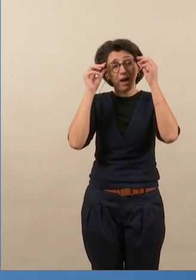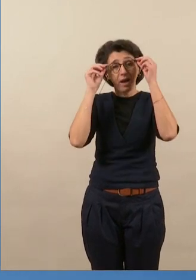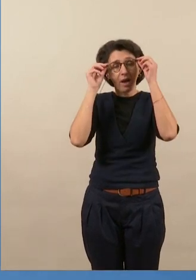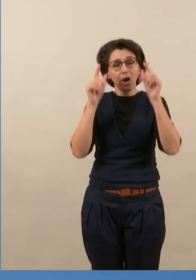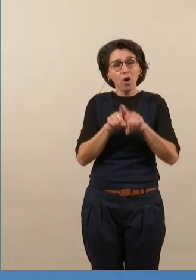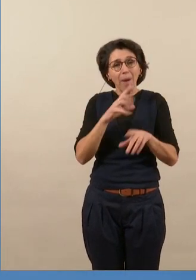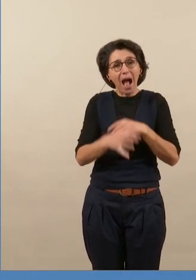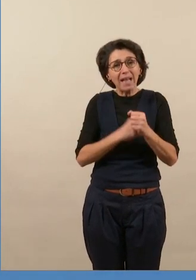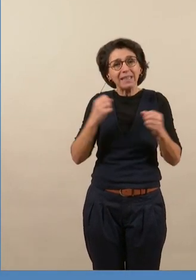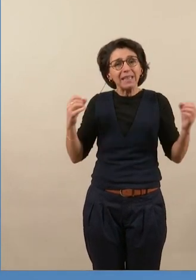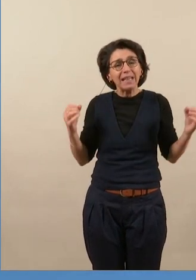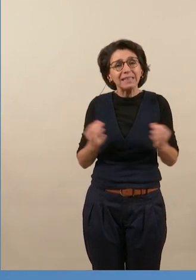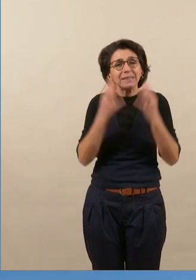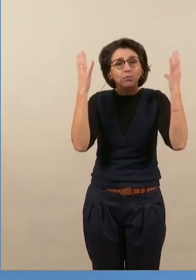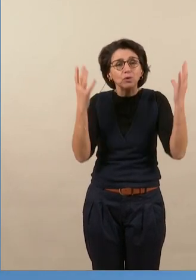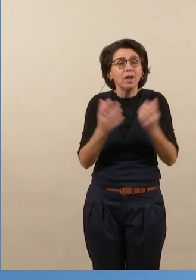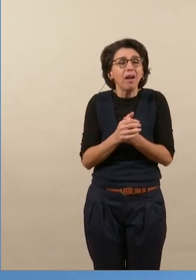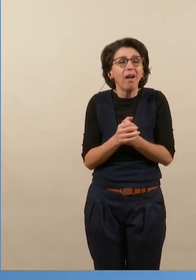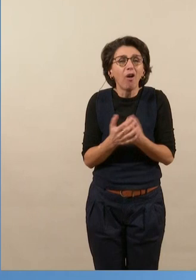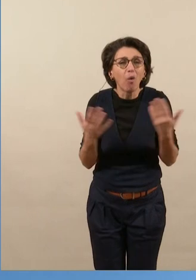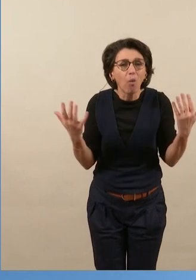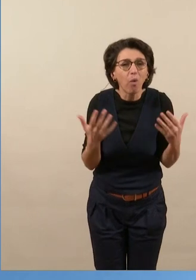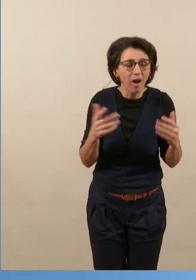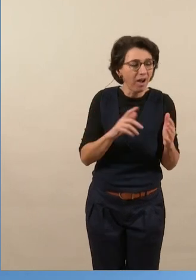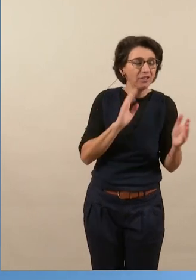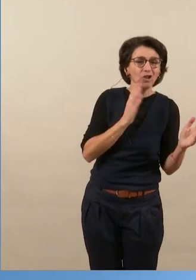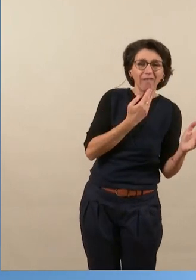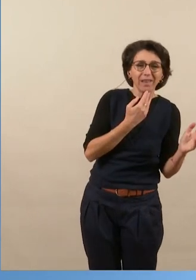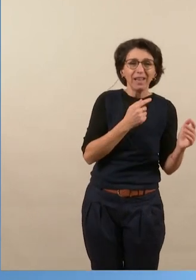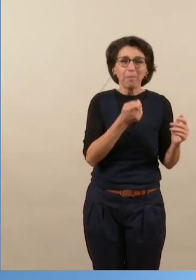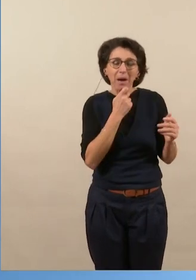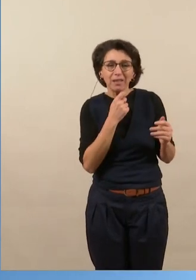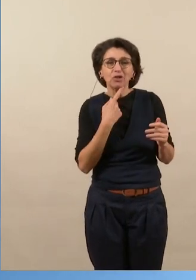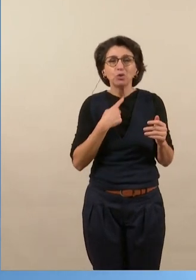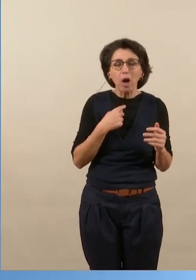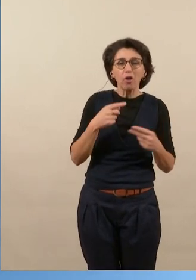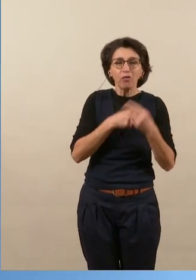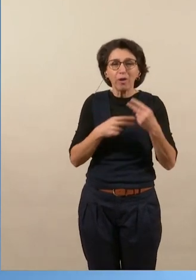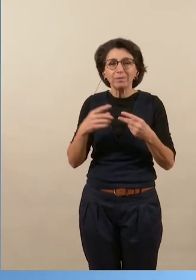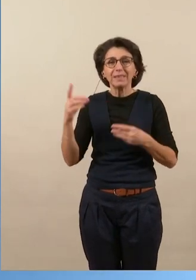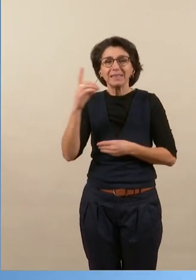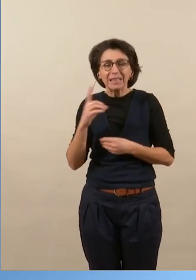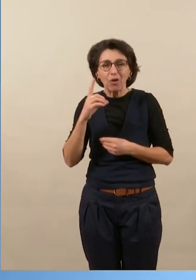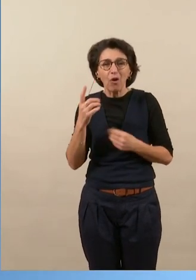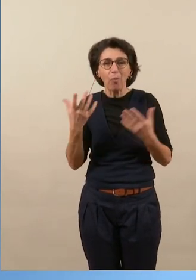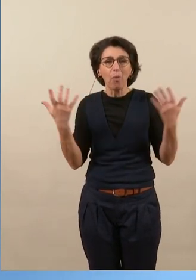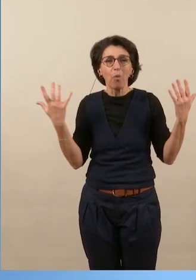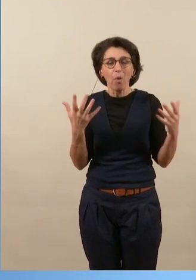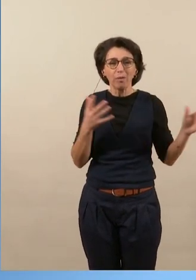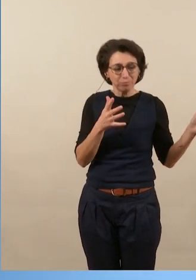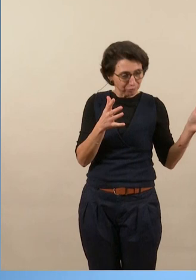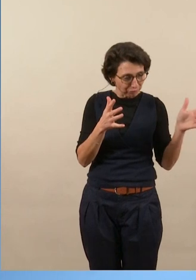d'épisodes du feuilleton budgétaire puisque janvier mars juin novembre et décembre auront été l'opportunité de de suivre avec